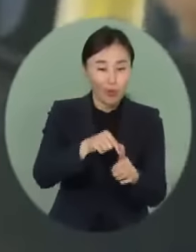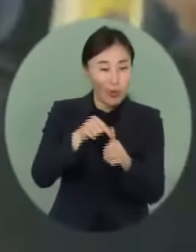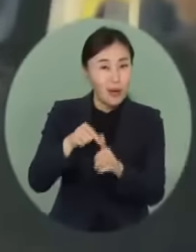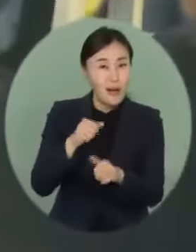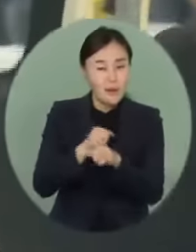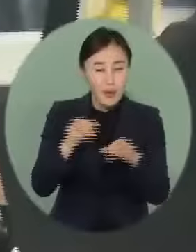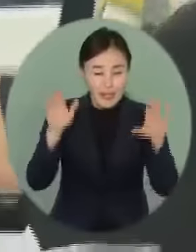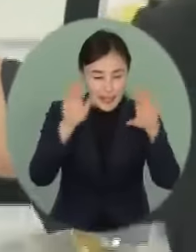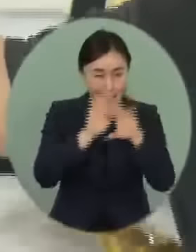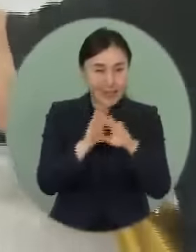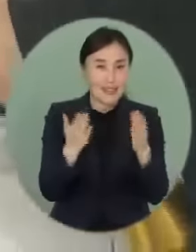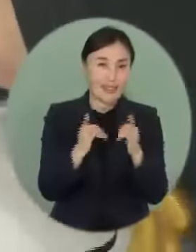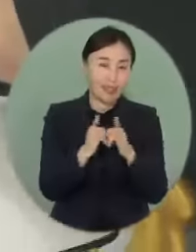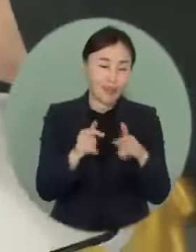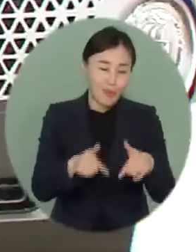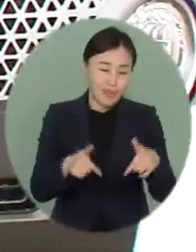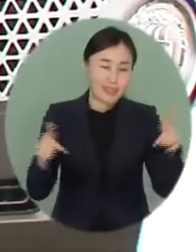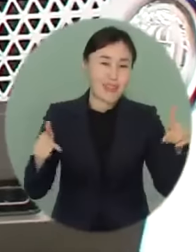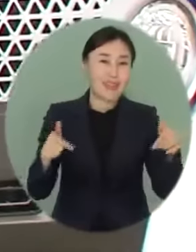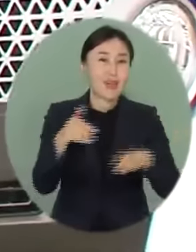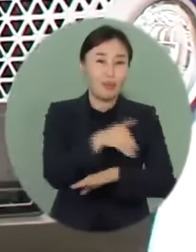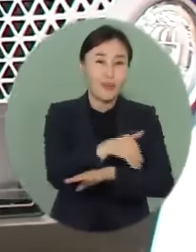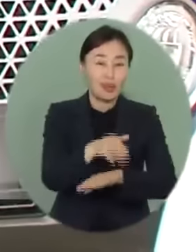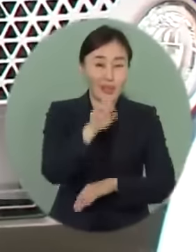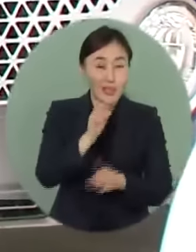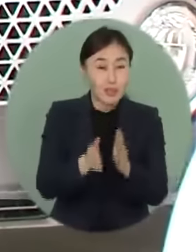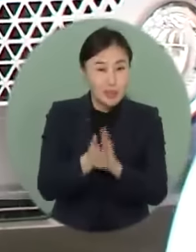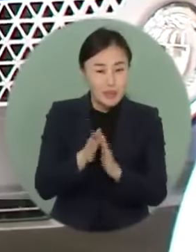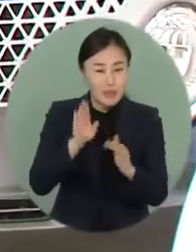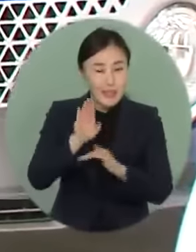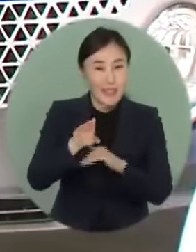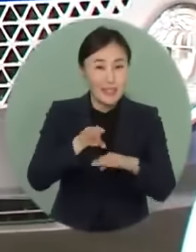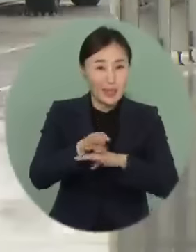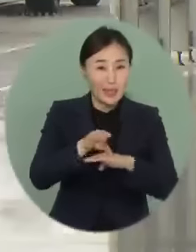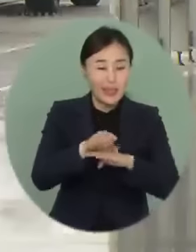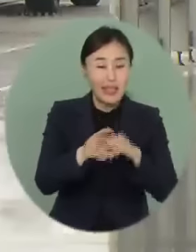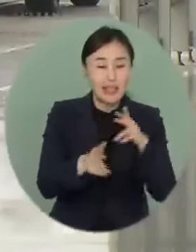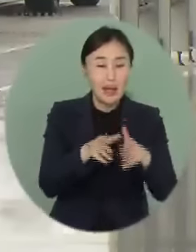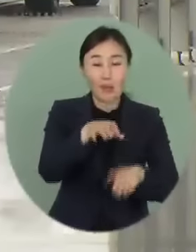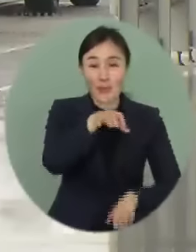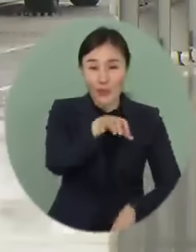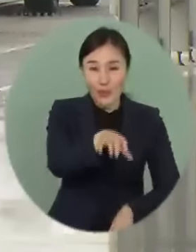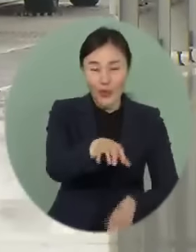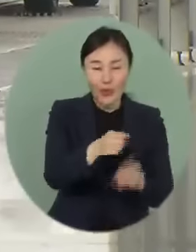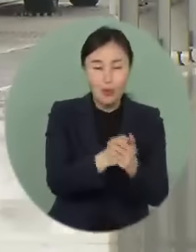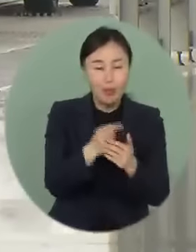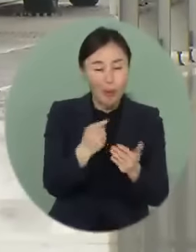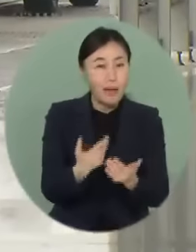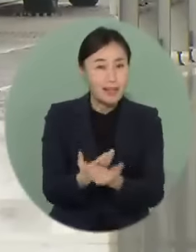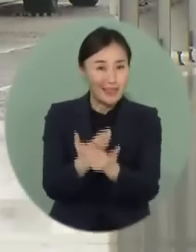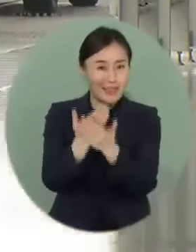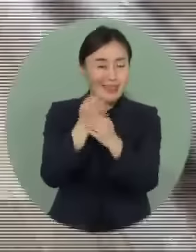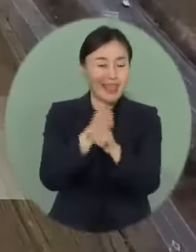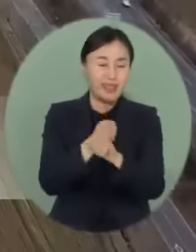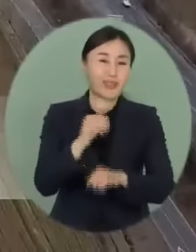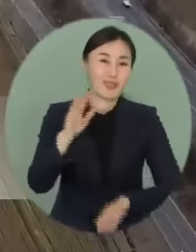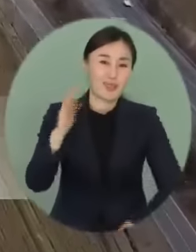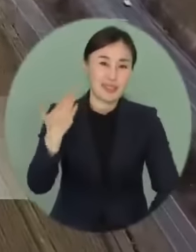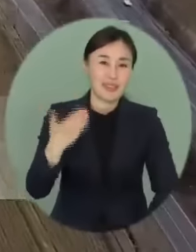작업도 확대할 방침입니다. 광주시도 미래 자동차 산업 분야 중심지로 한 단계 더 도약할 수 있게